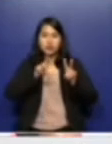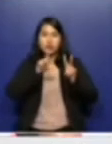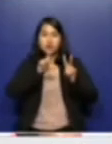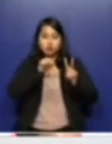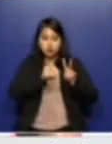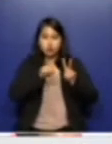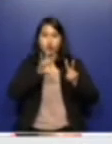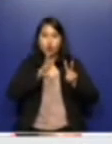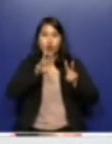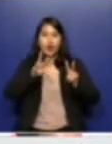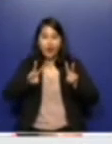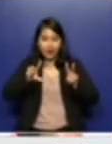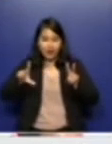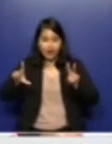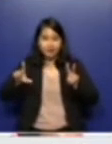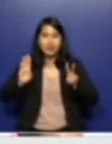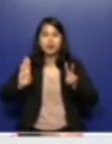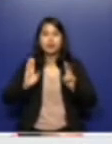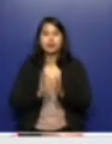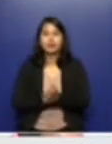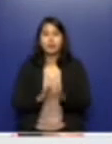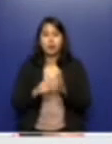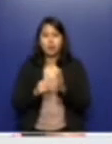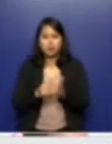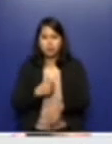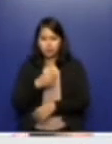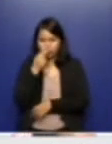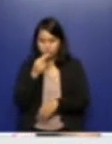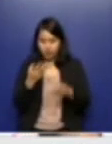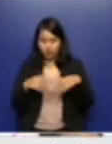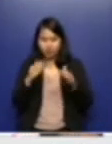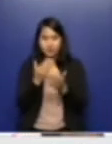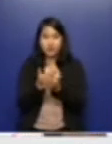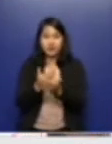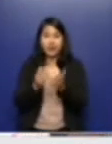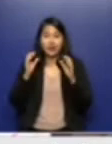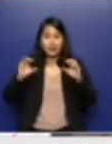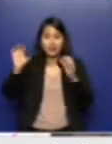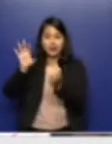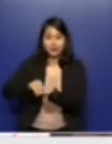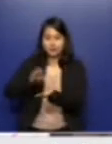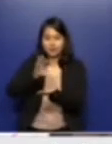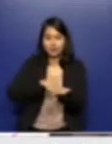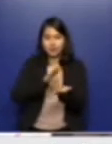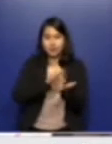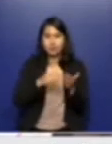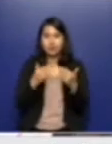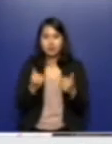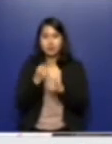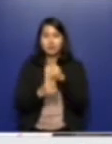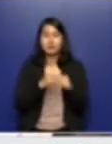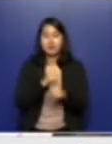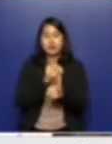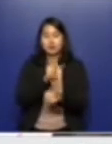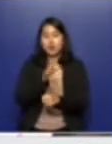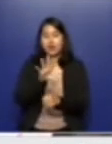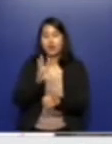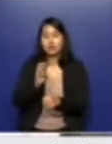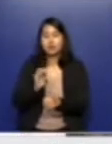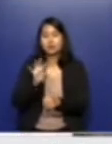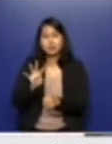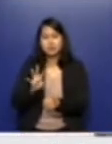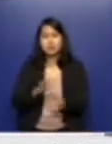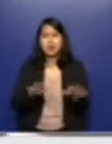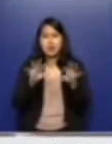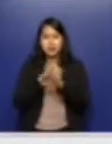2.6 ล้านล้านนะครับซึ่งผมดูแล้วว่าการจัดเก็บรายได้ของรัฐบาลในภาวะของปี64เนี่ยผมว่าหน่วยการจัด